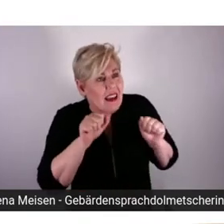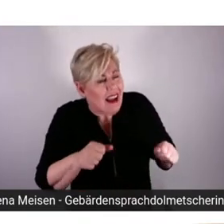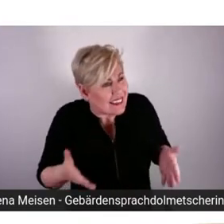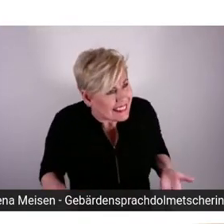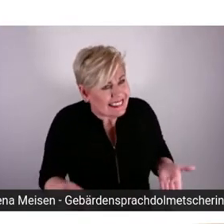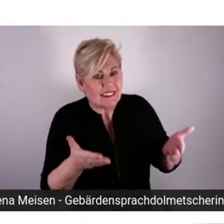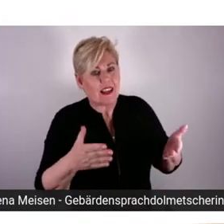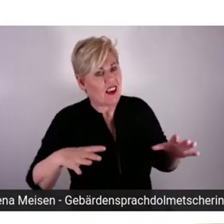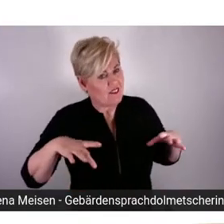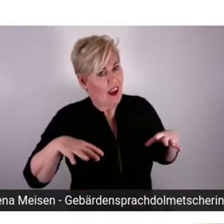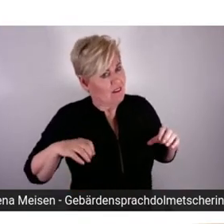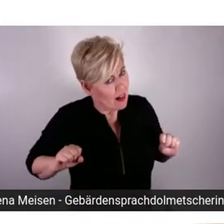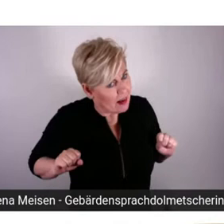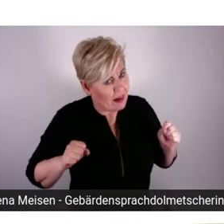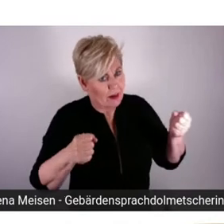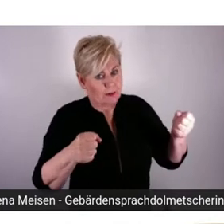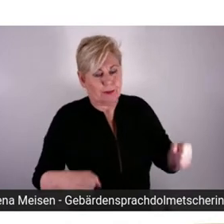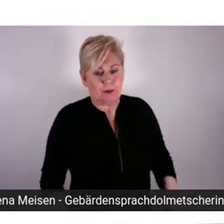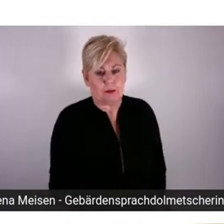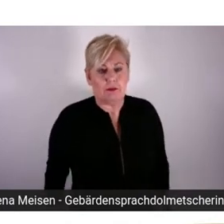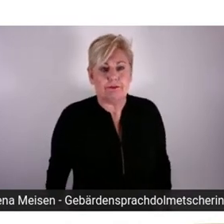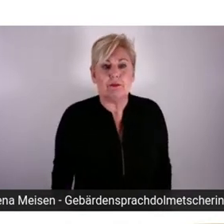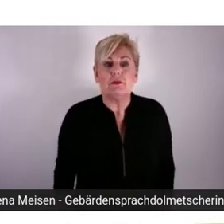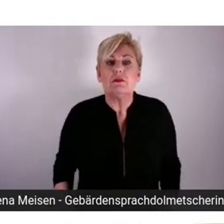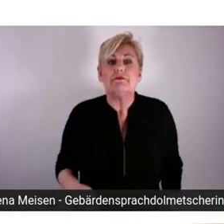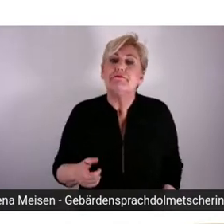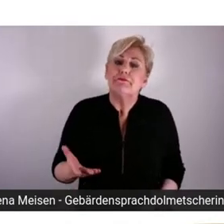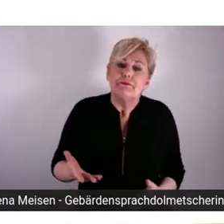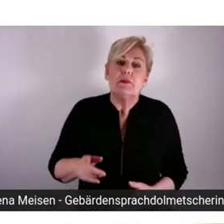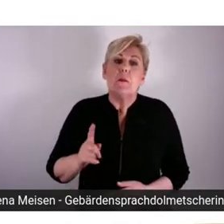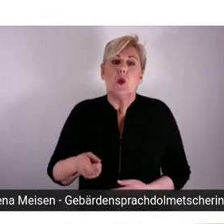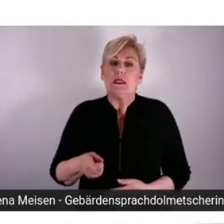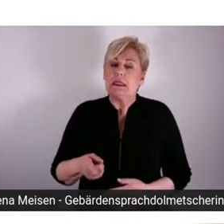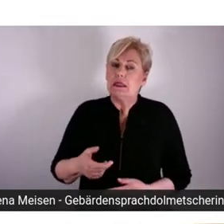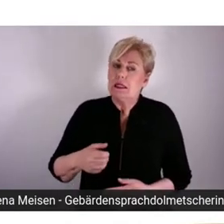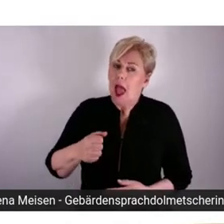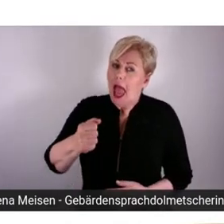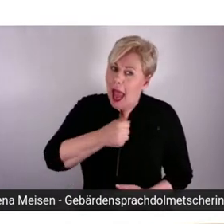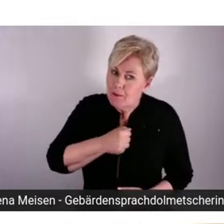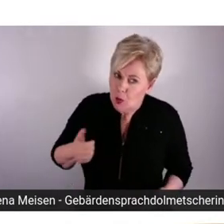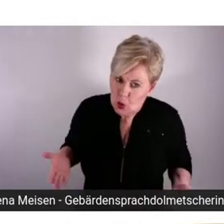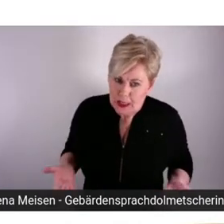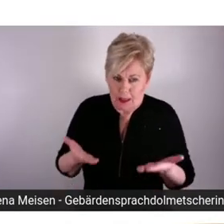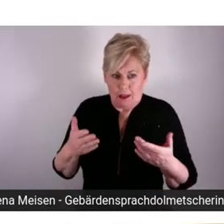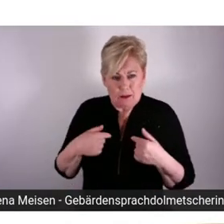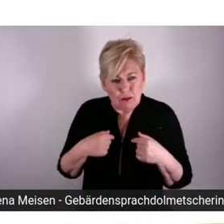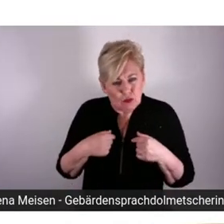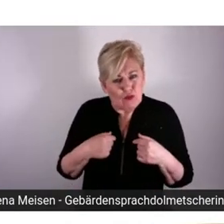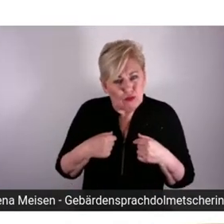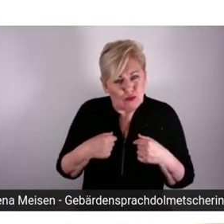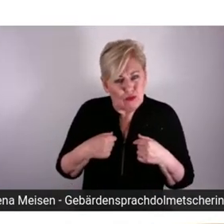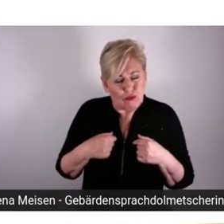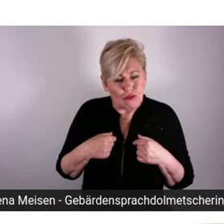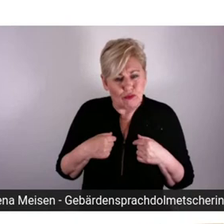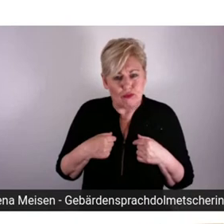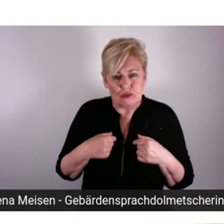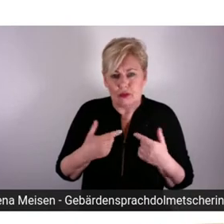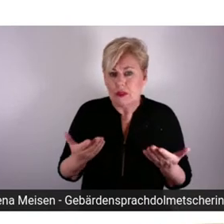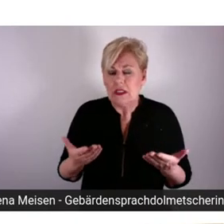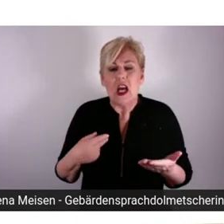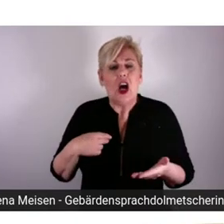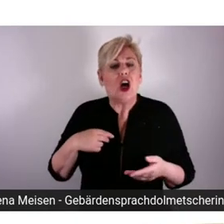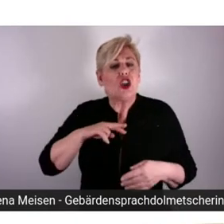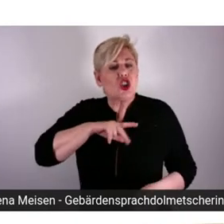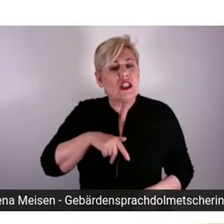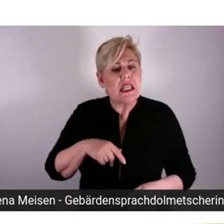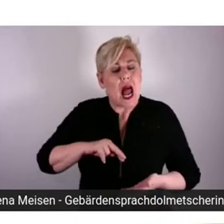unterstützen? Man muss sie ermutigen. Und ich appelliere da an alle in unserem sozialpolitischen Diskussionen,